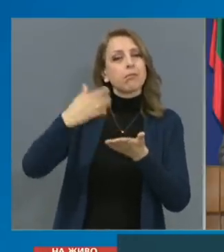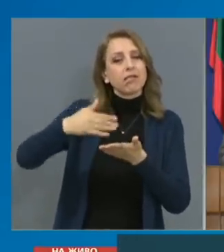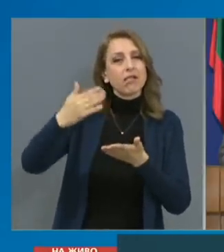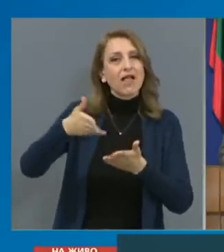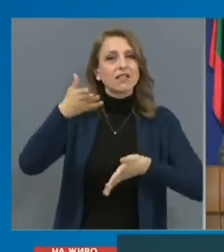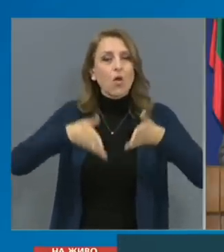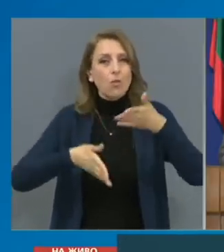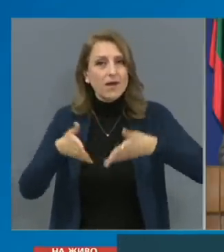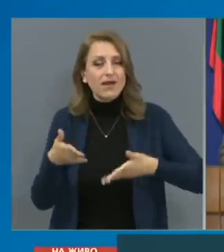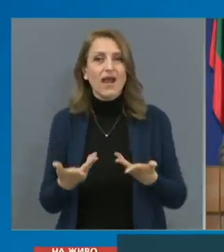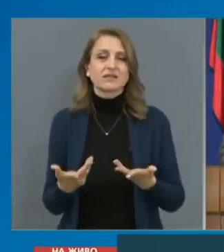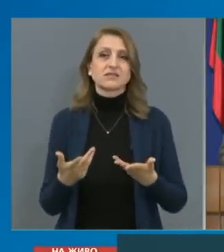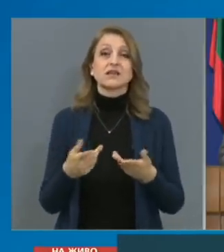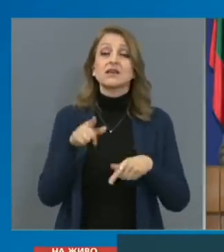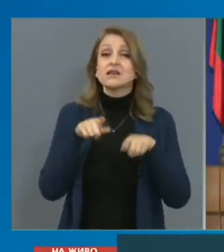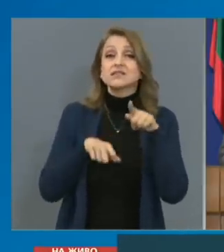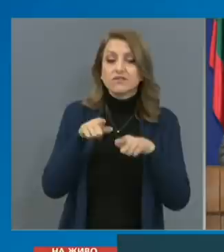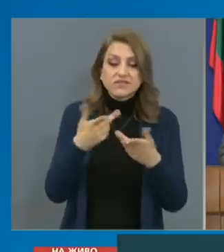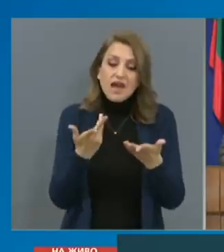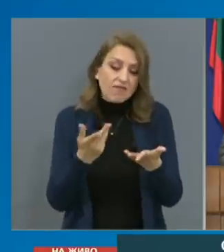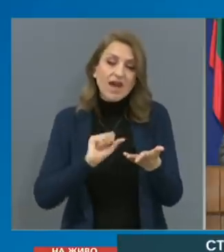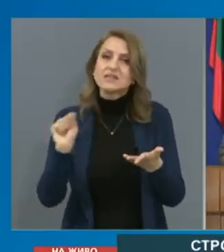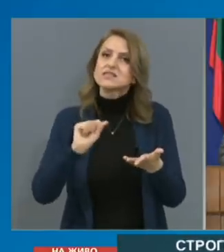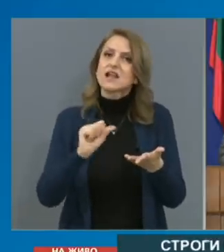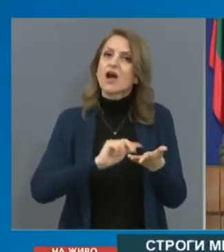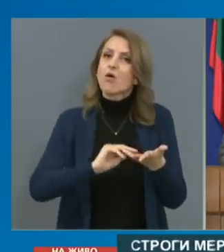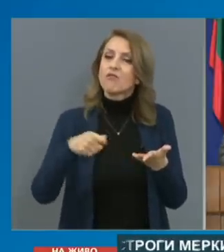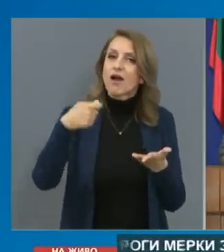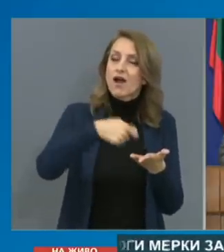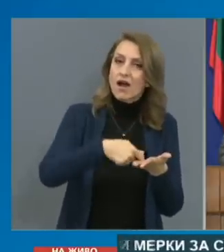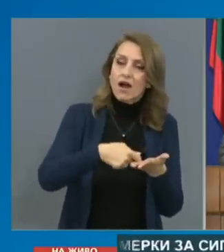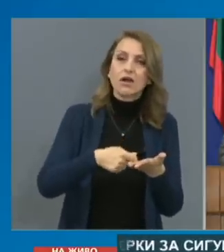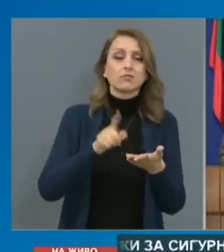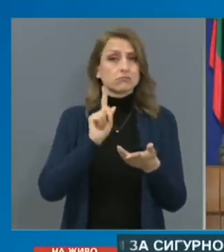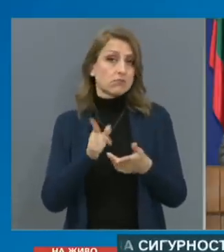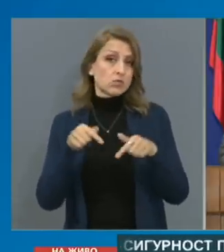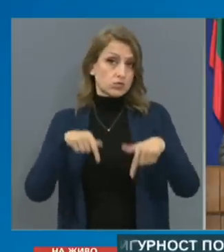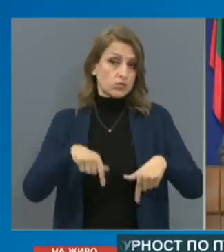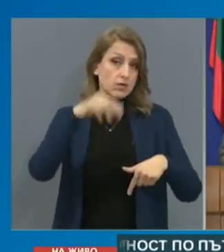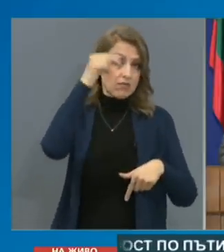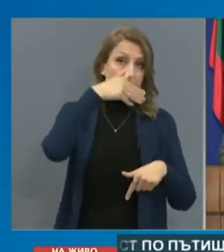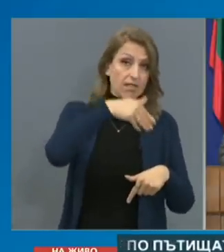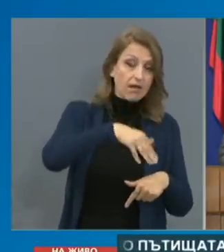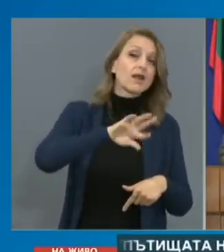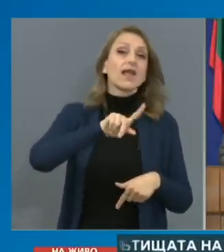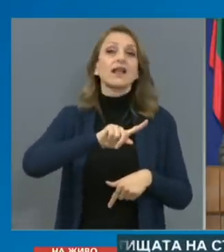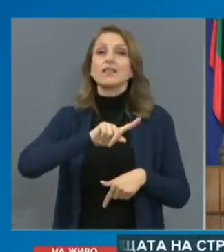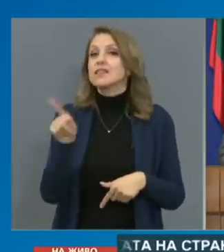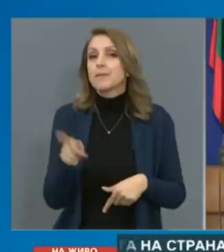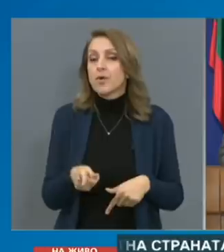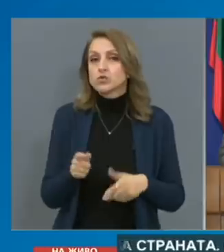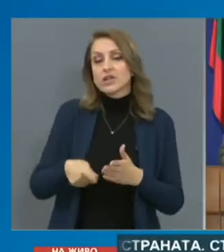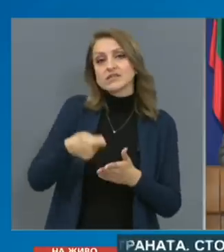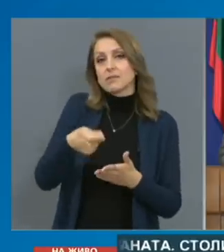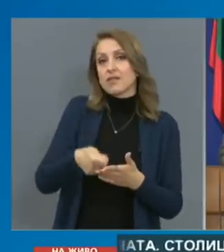Зависимост от степента и вида на застраховката, те могат да се провеждат в България или не могат да се